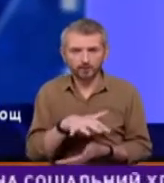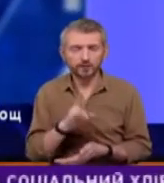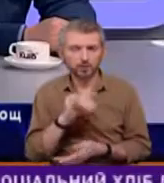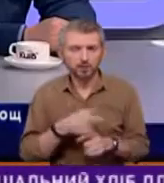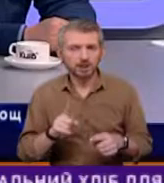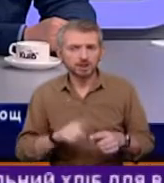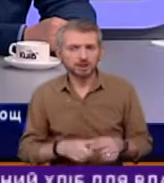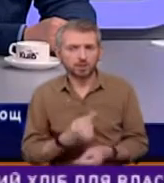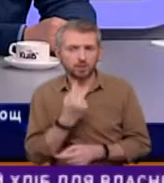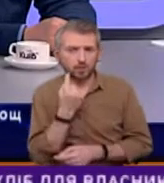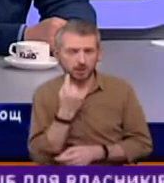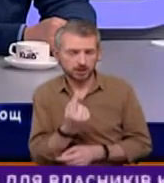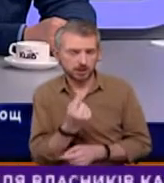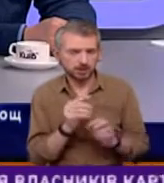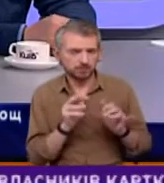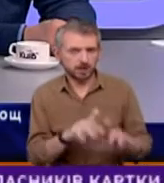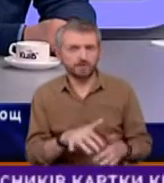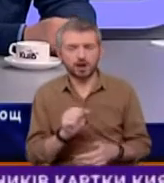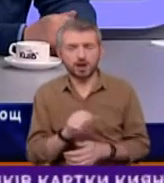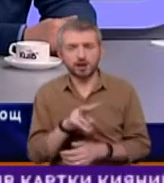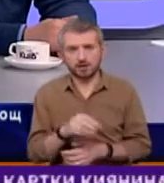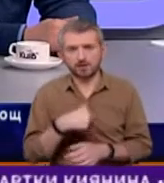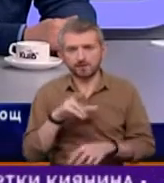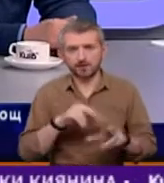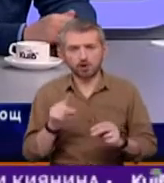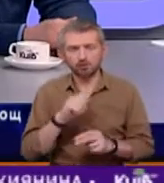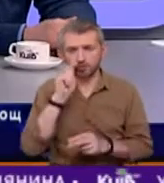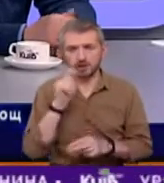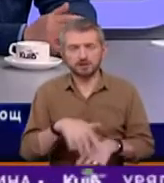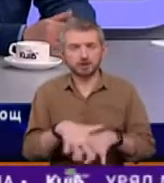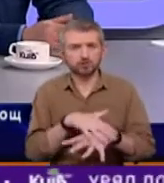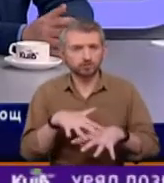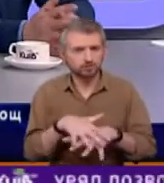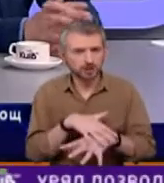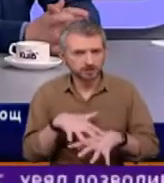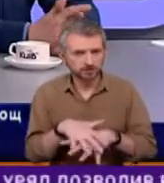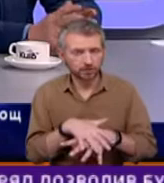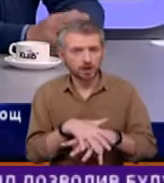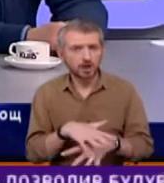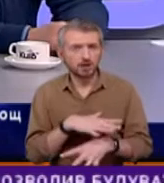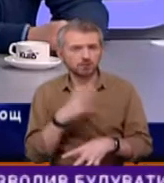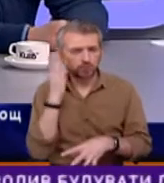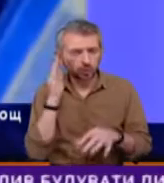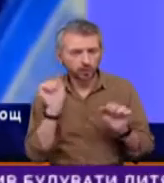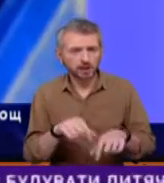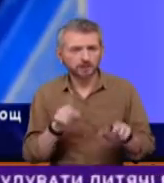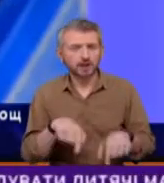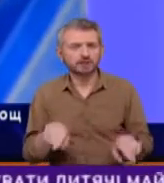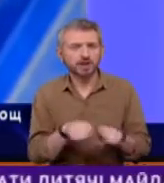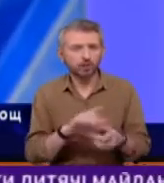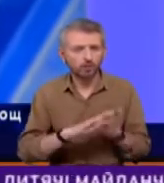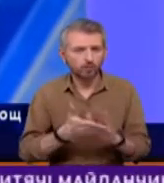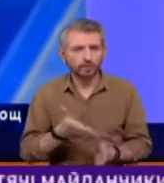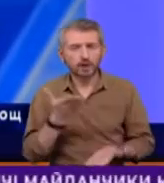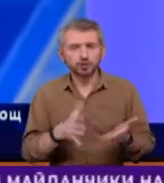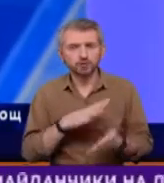це одна річ. Але я вважаю, що українське суспільство було здатне навіть в цих умовах, якщо було